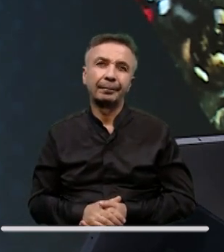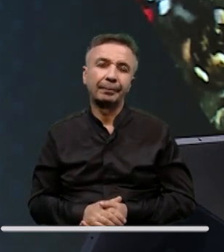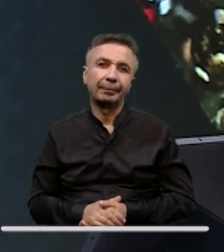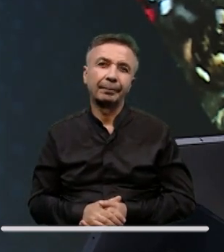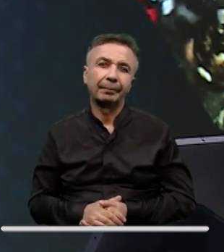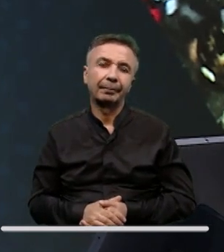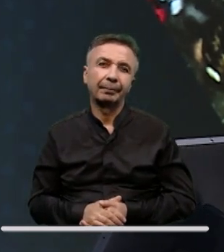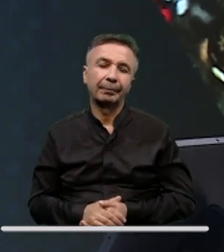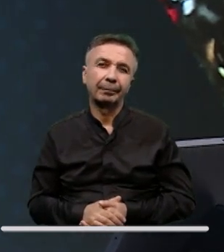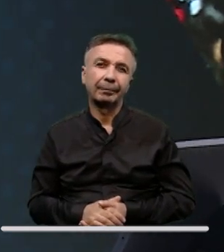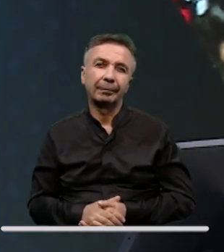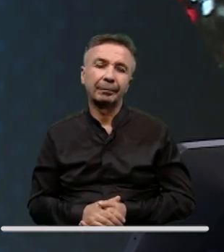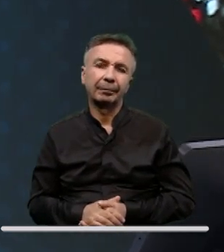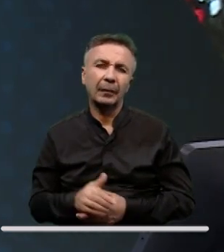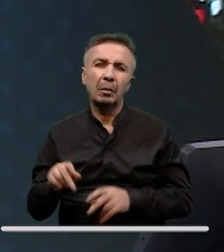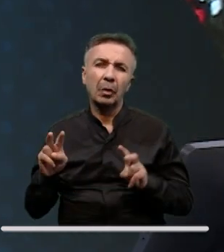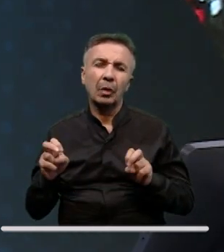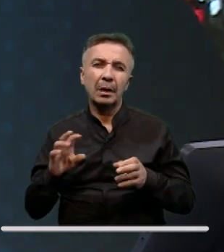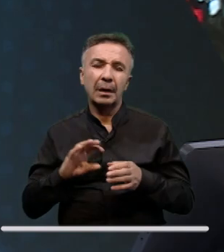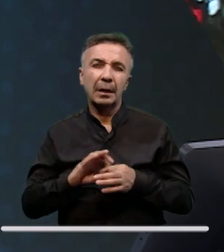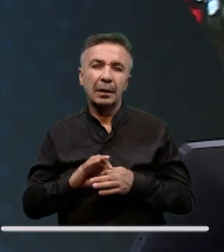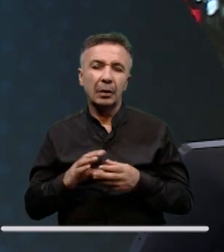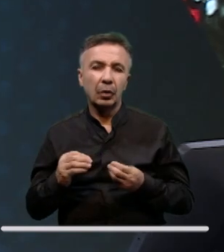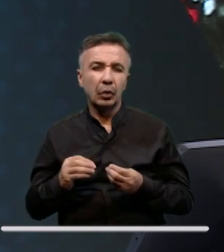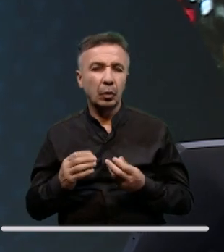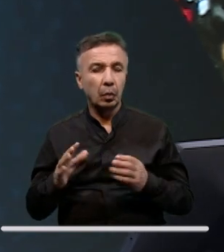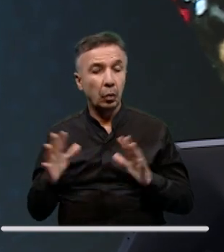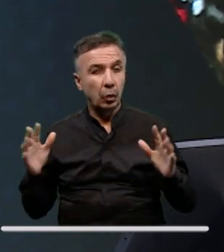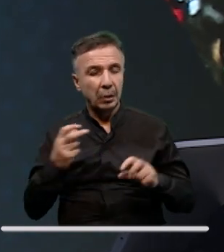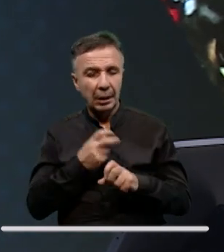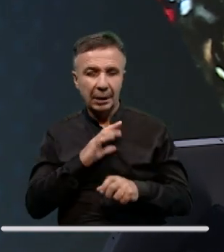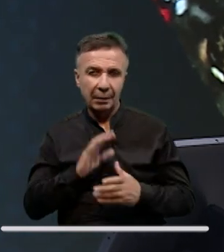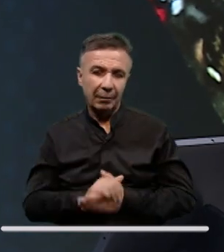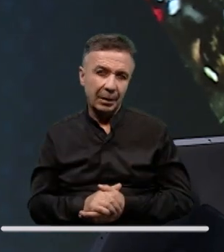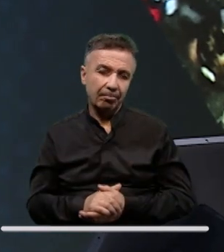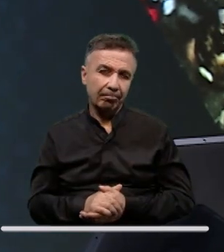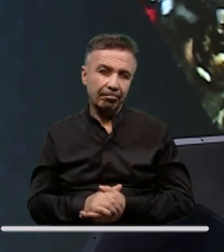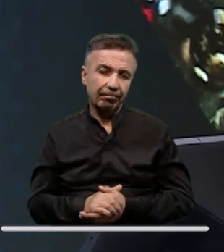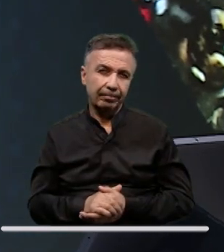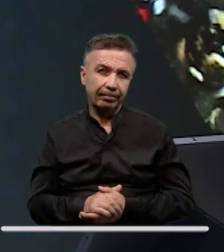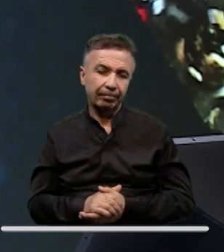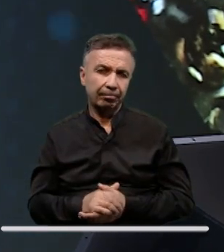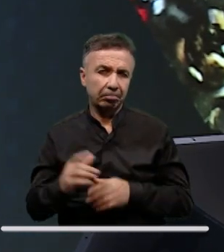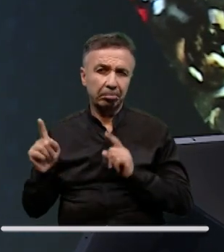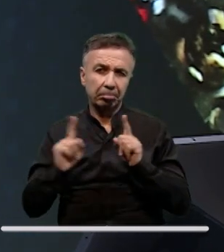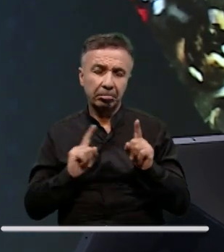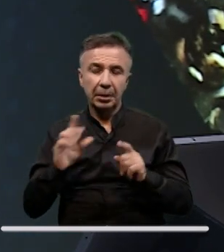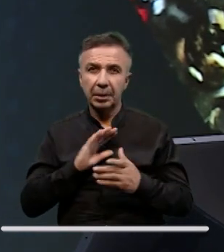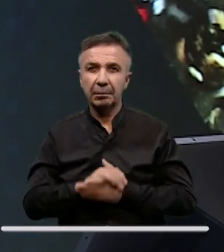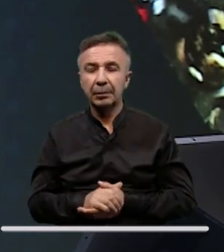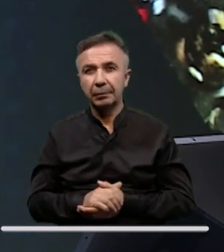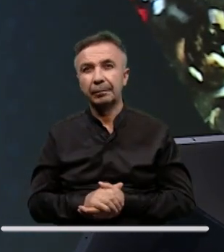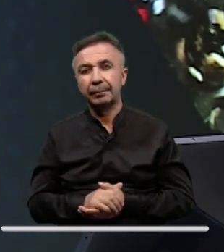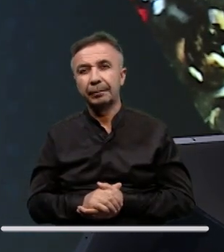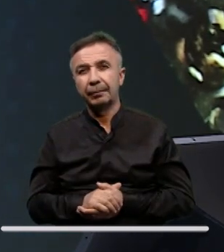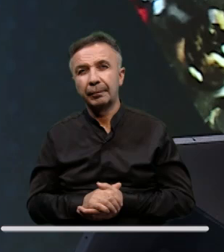Hocam bu konuyla alakalı çok büyük tehlikeler var Aslında bazen Elimizin altında Artık sosyal medya denilen şey olduğu